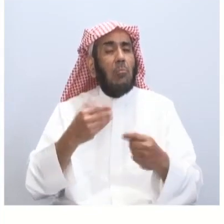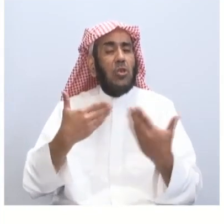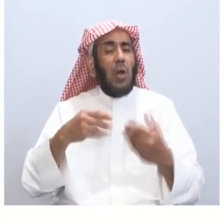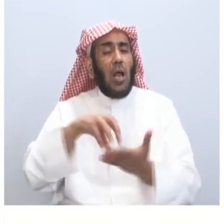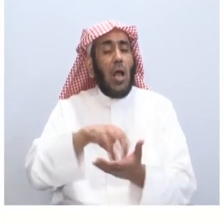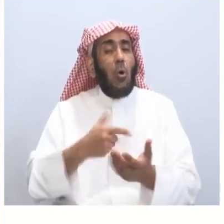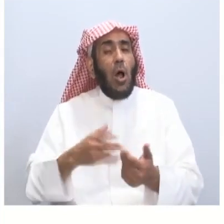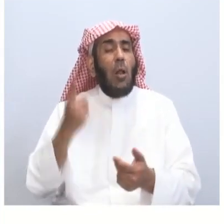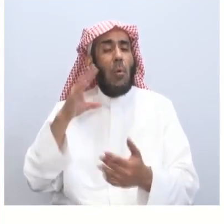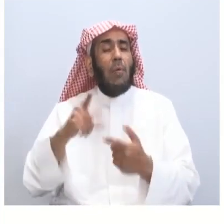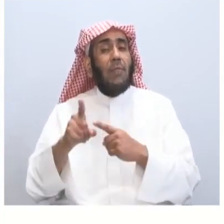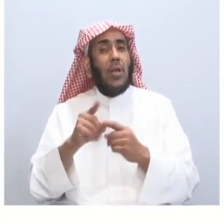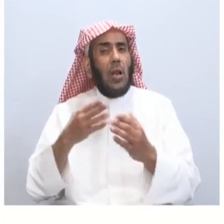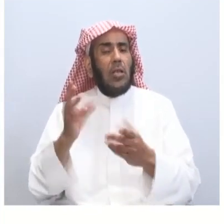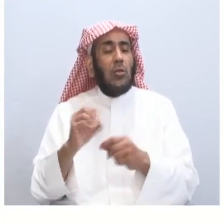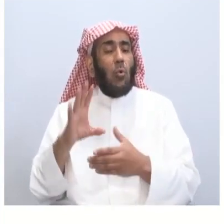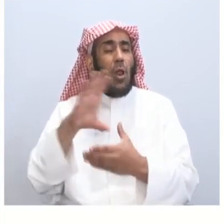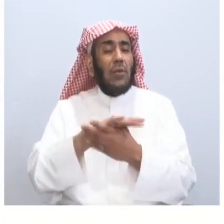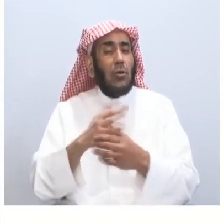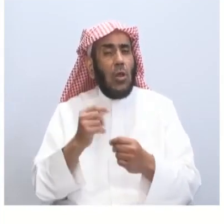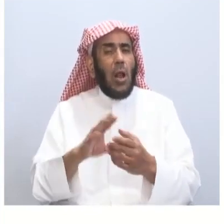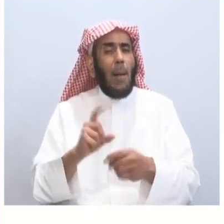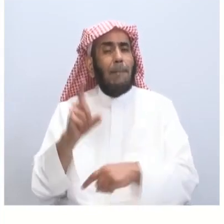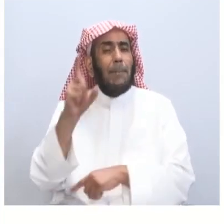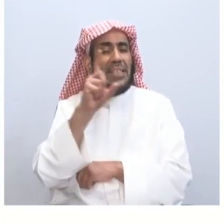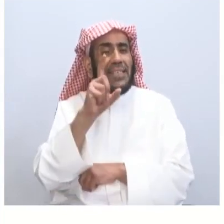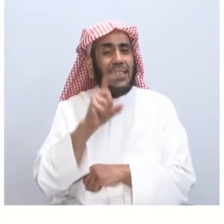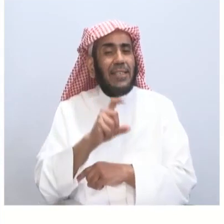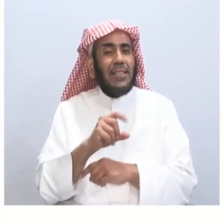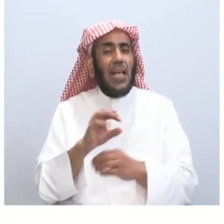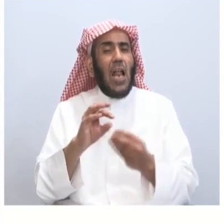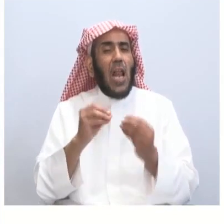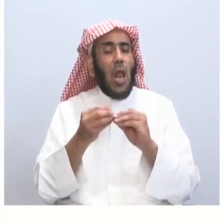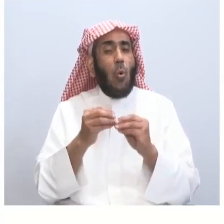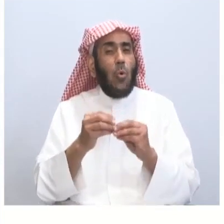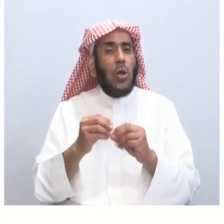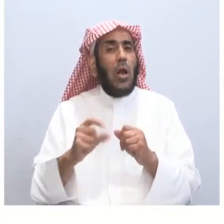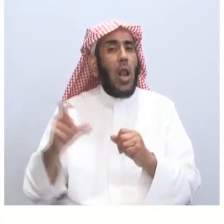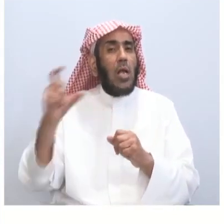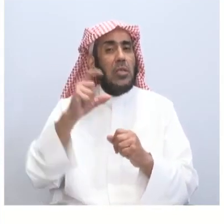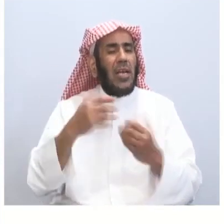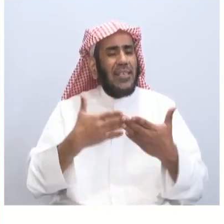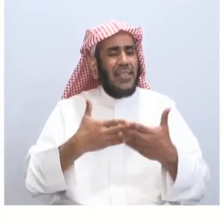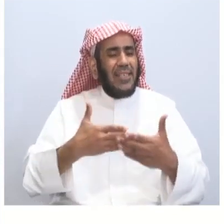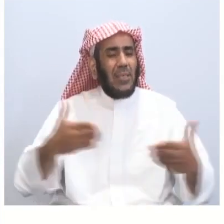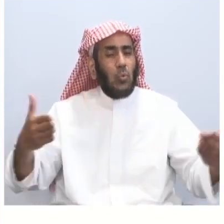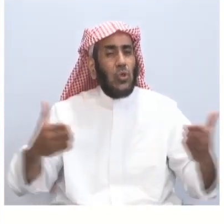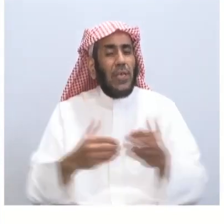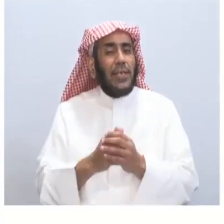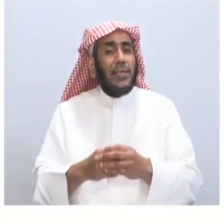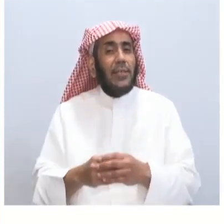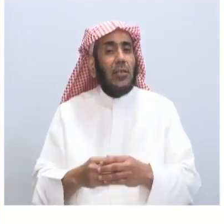الراشدين ويلاحظ المسجد اللون الازرق توسعه